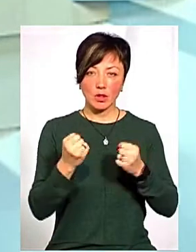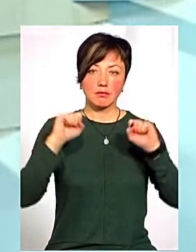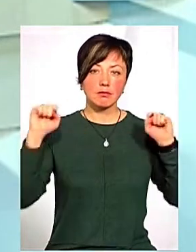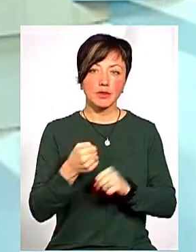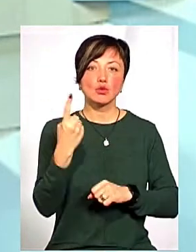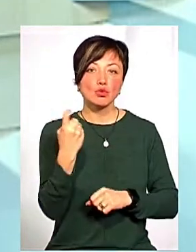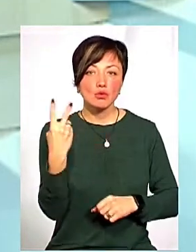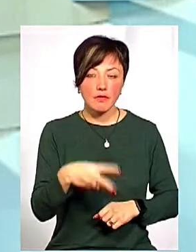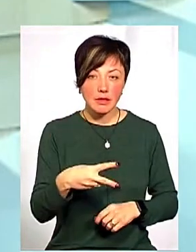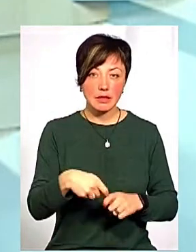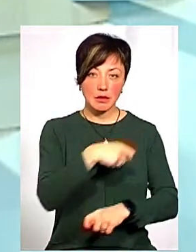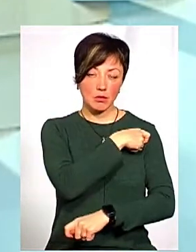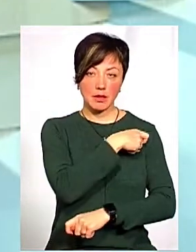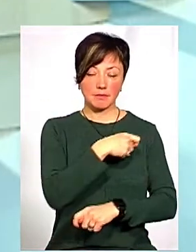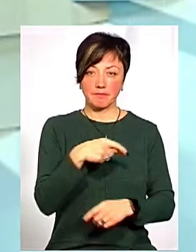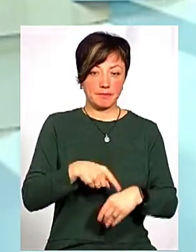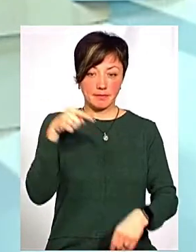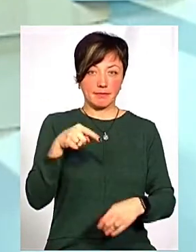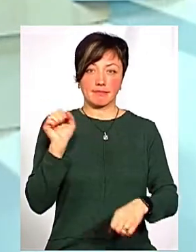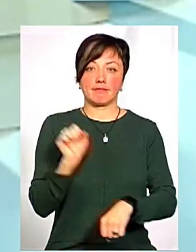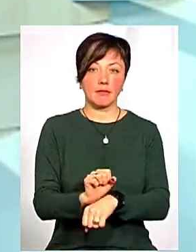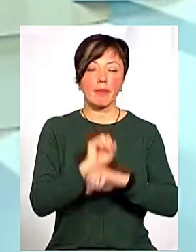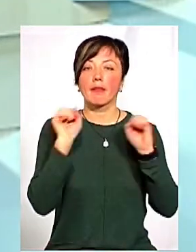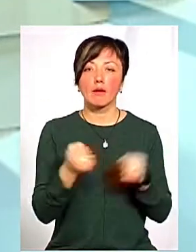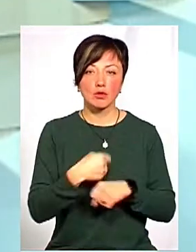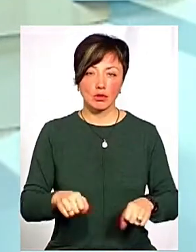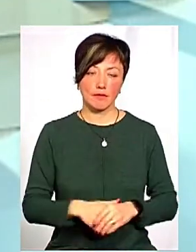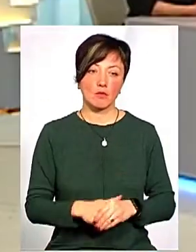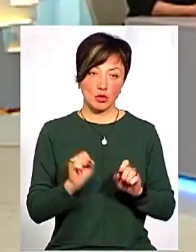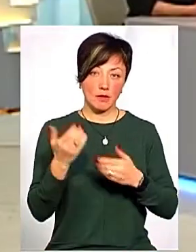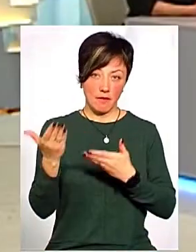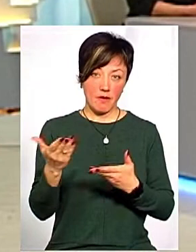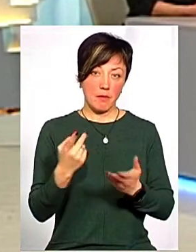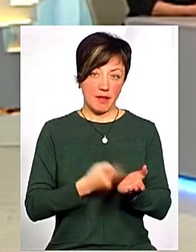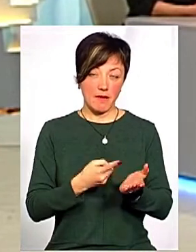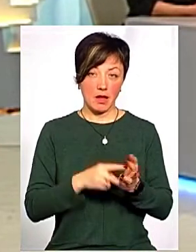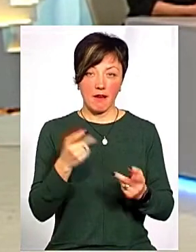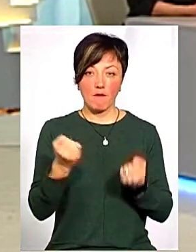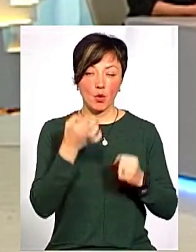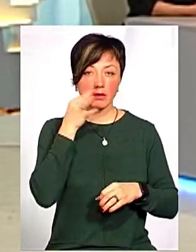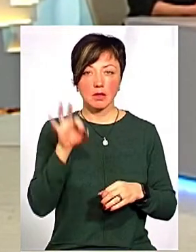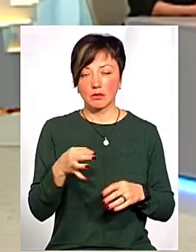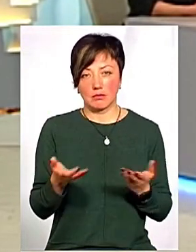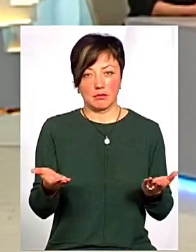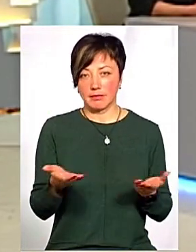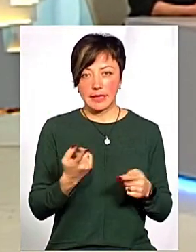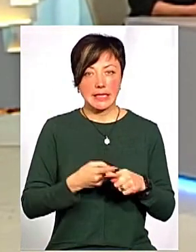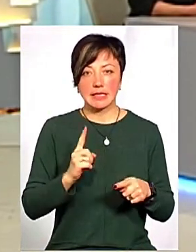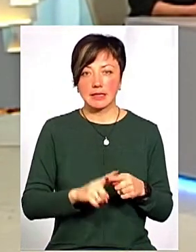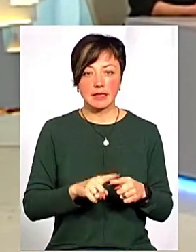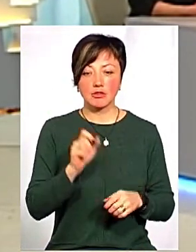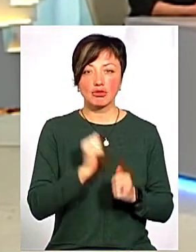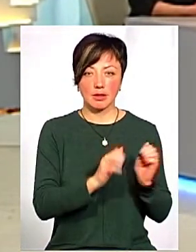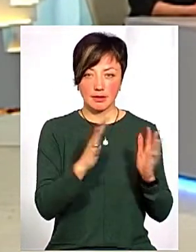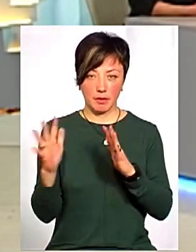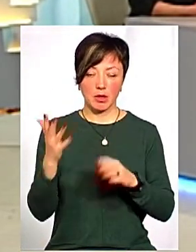там 100-120, зреагувати майже неможливо. Можливо, Володимир це підтвердить, як водій зі стажем, тому що, ну, це не